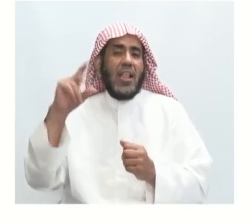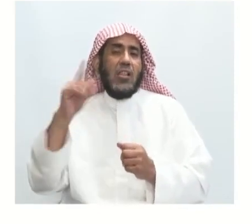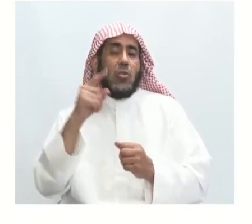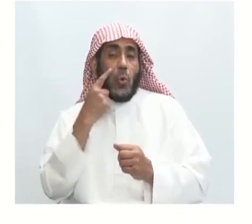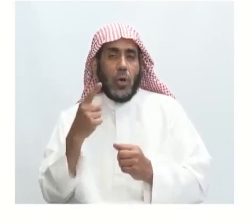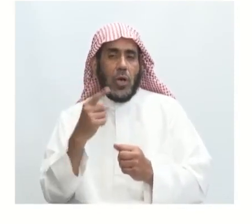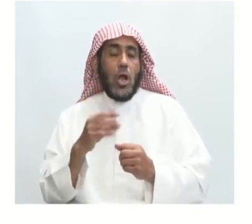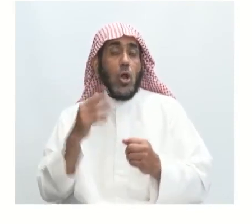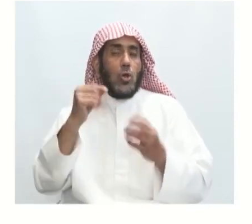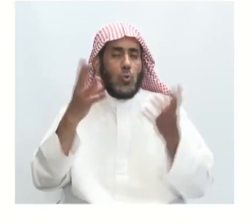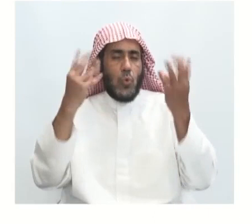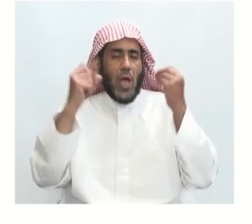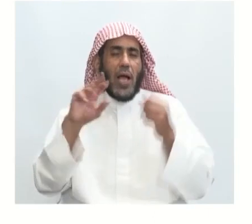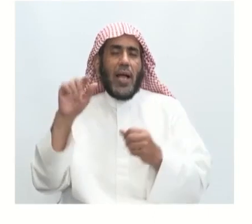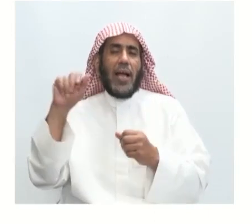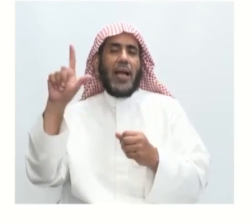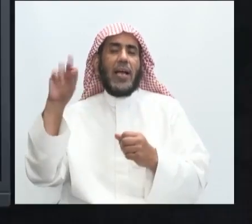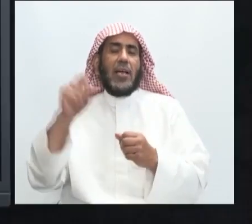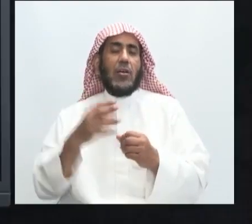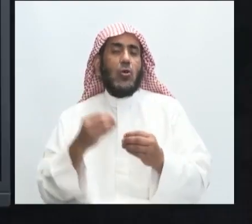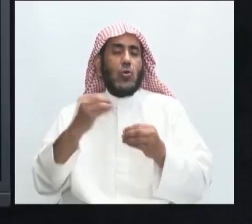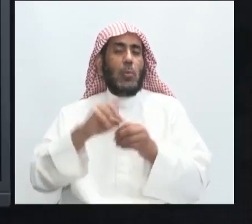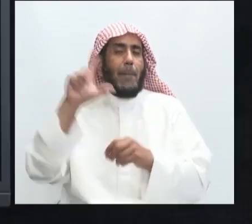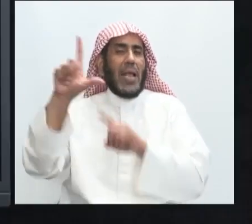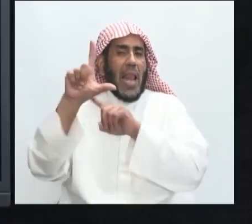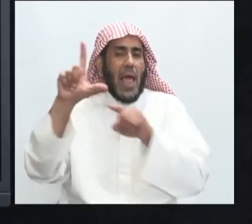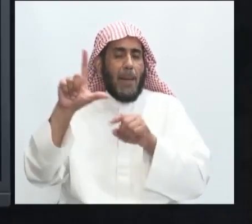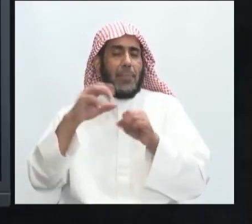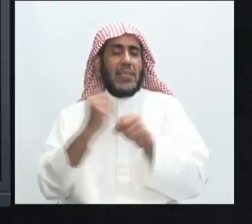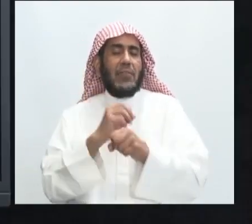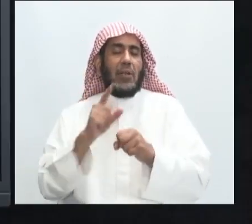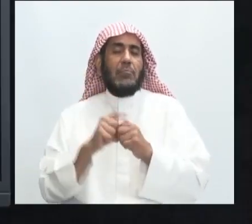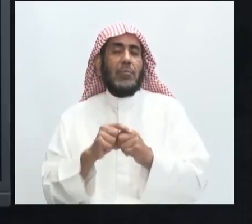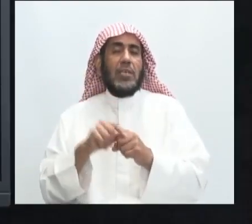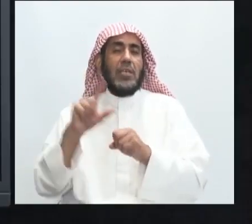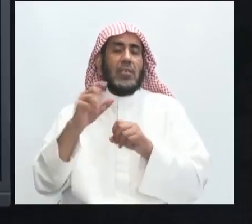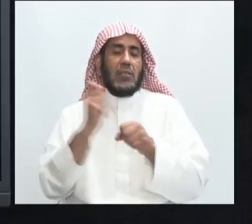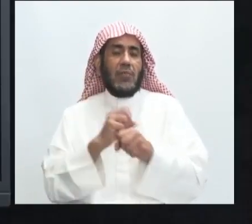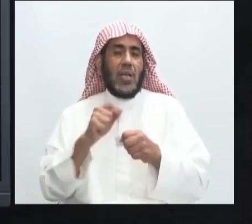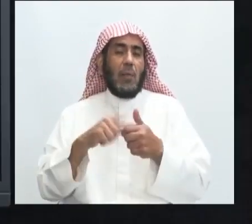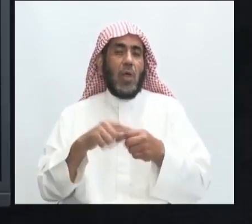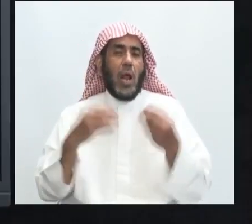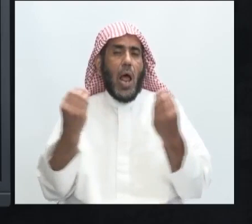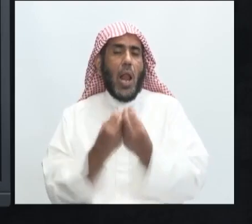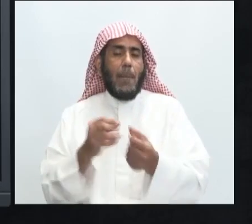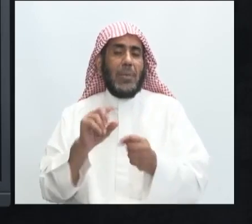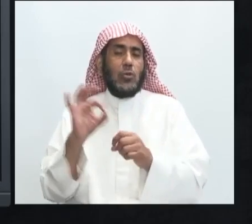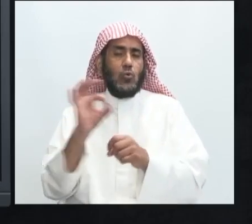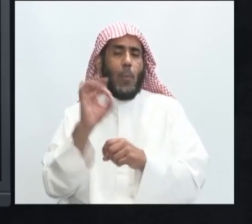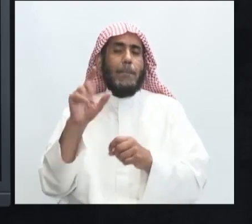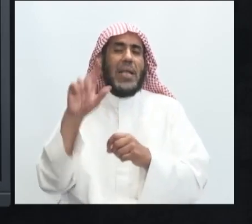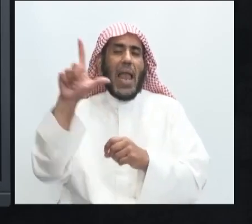لتذاكر تذاكر في المضارع لكن سبق بلام الامر وهذا الصيغه الثانيه صيغه الفعل المضارع المجزوم بلام الامر